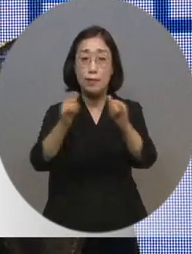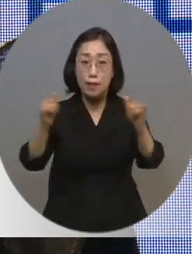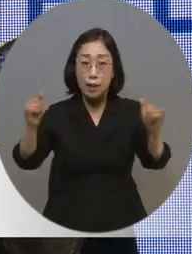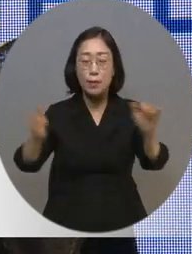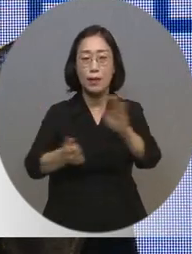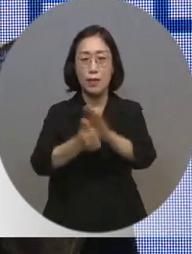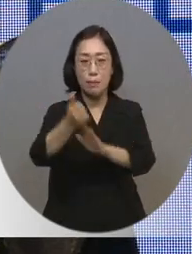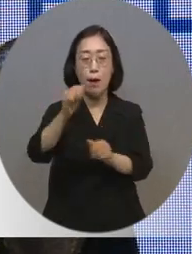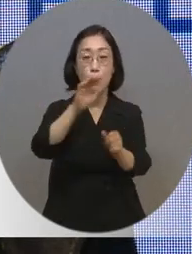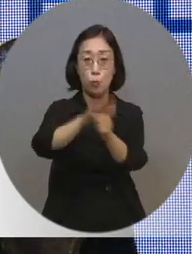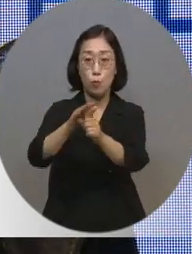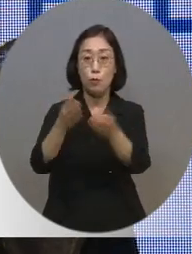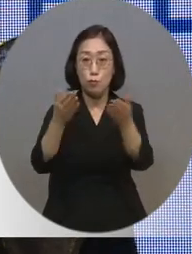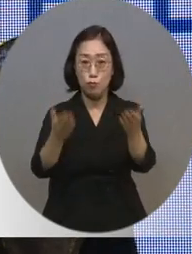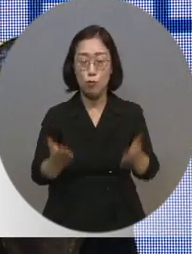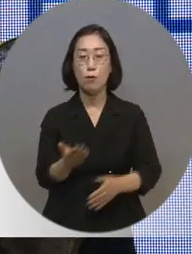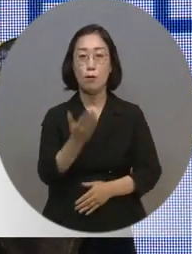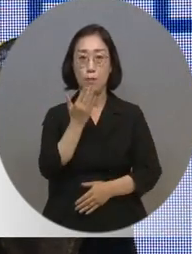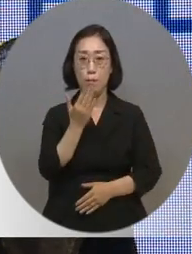희망을